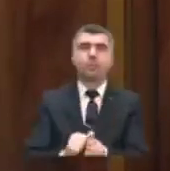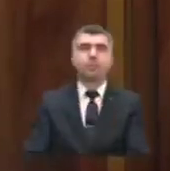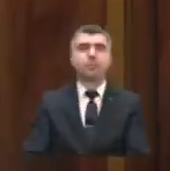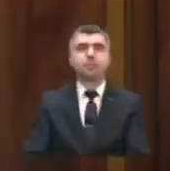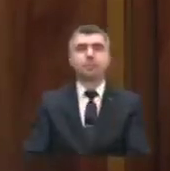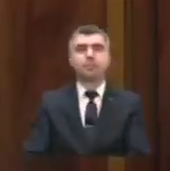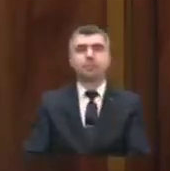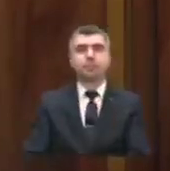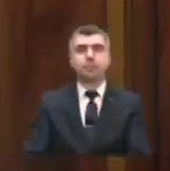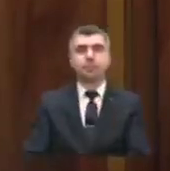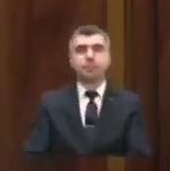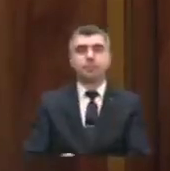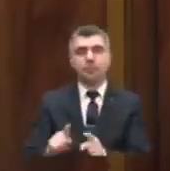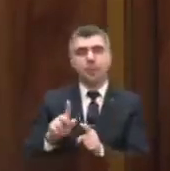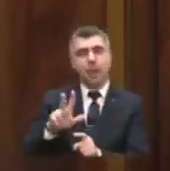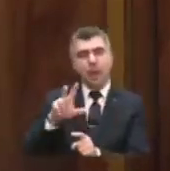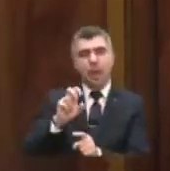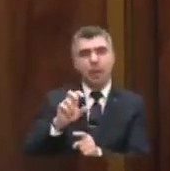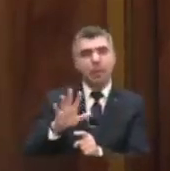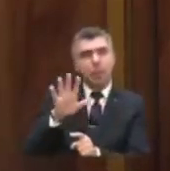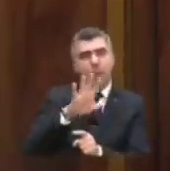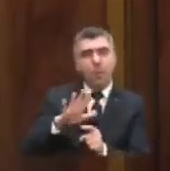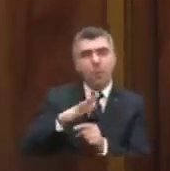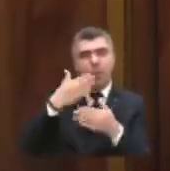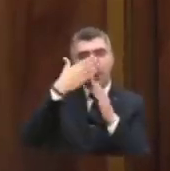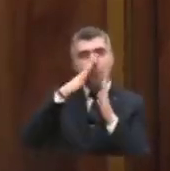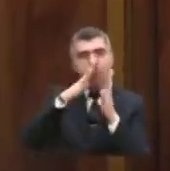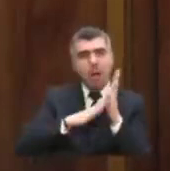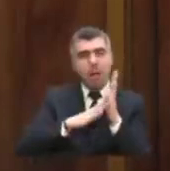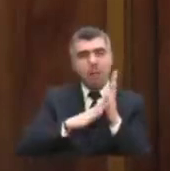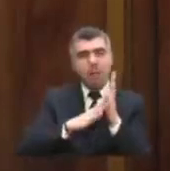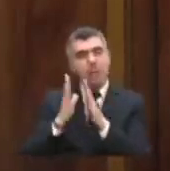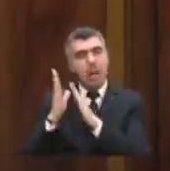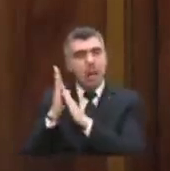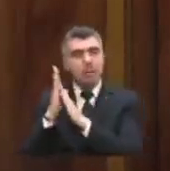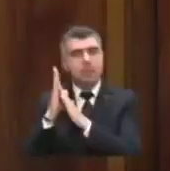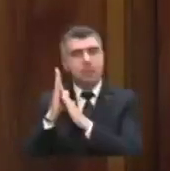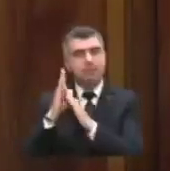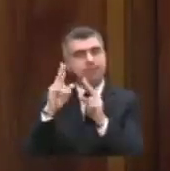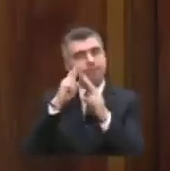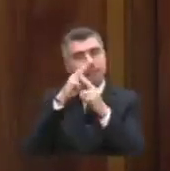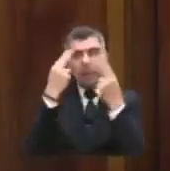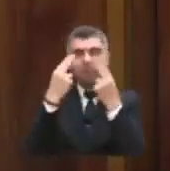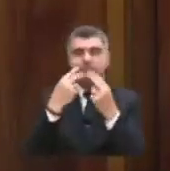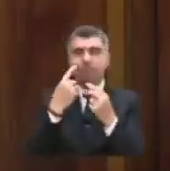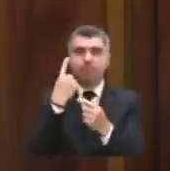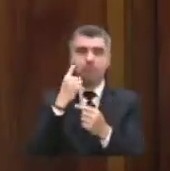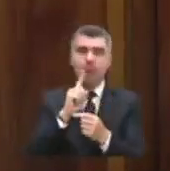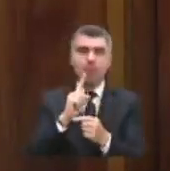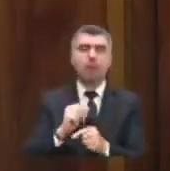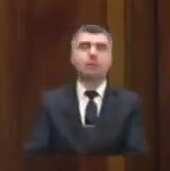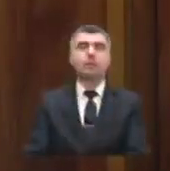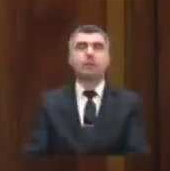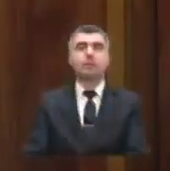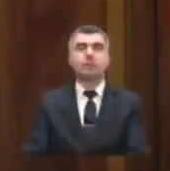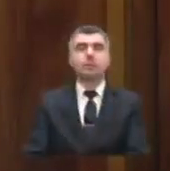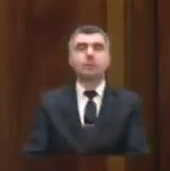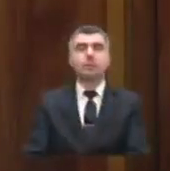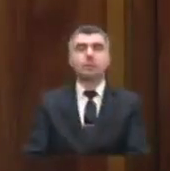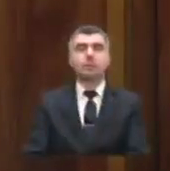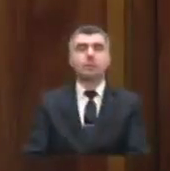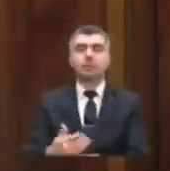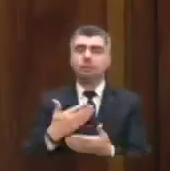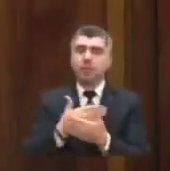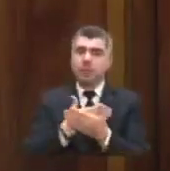الرياضه احنا عارفين بان احنا المغاربه البارح نعسنا مقلقين، النتيجه ما عجبتناش، ولكن رافقنا في الصباح